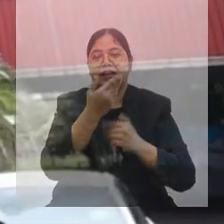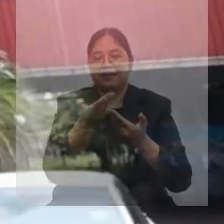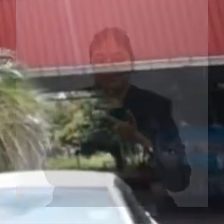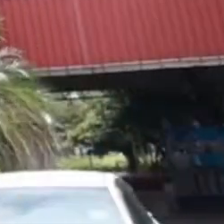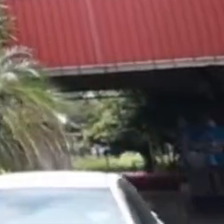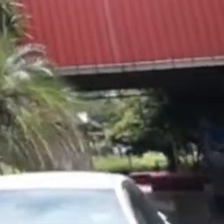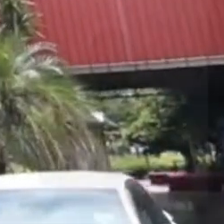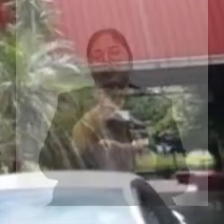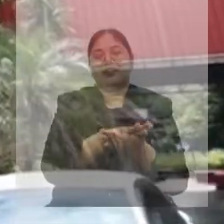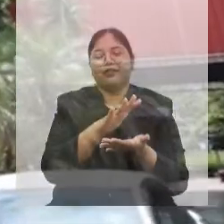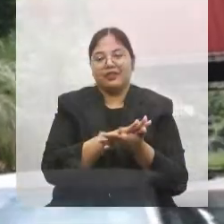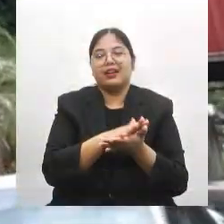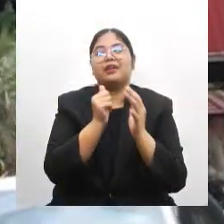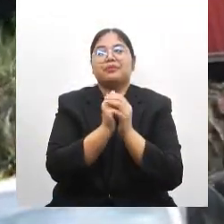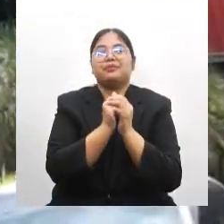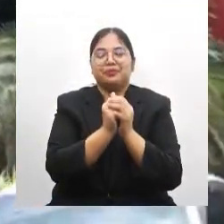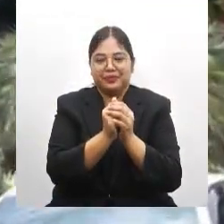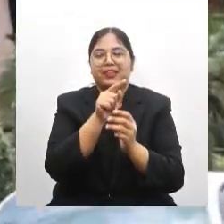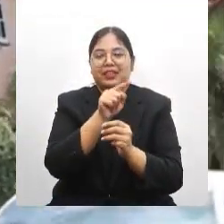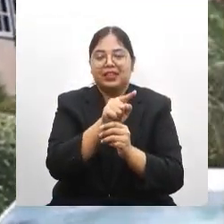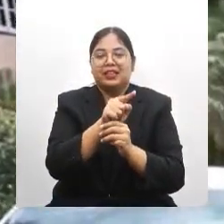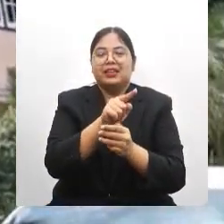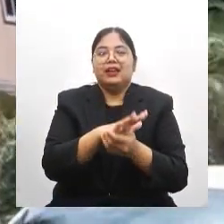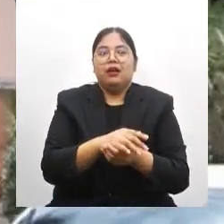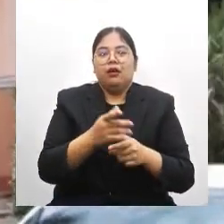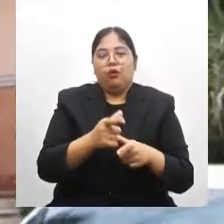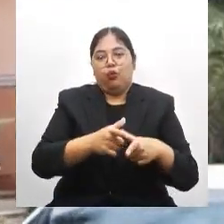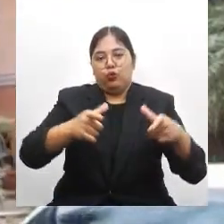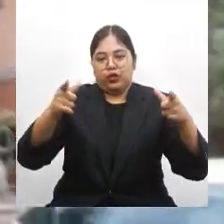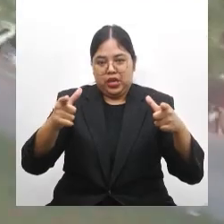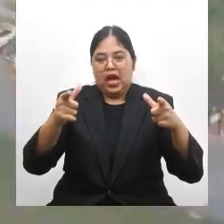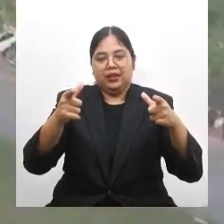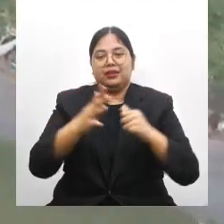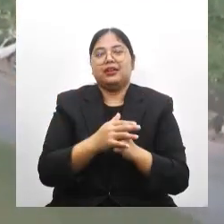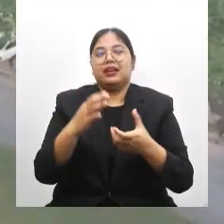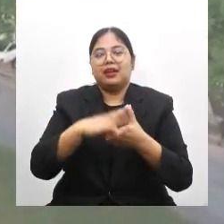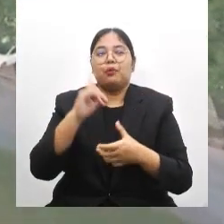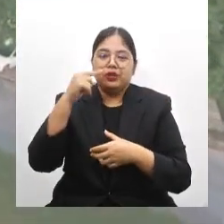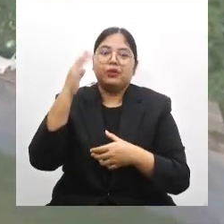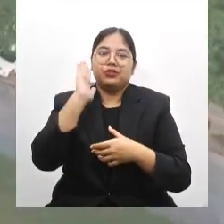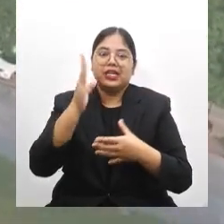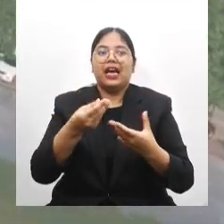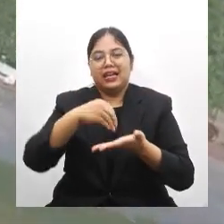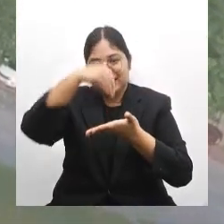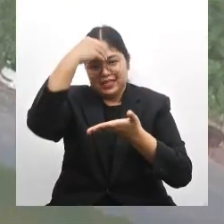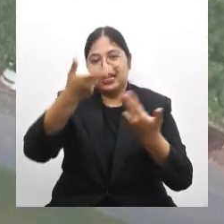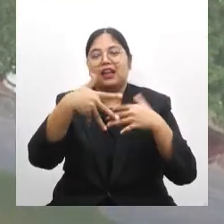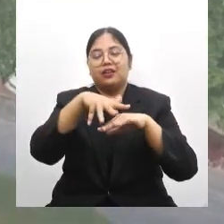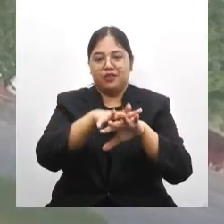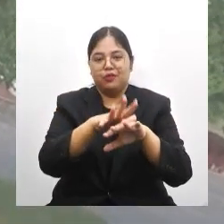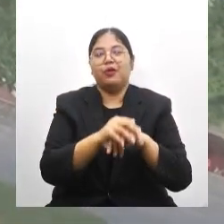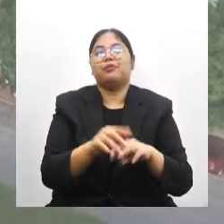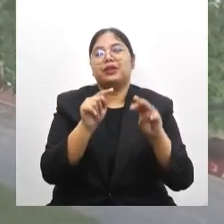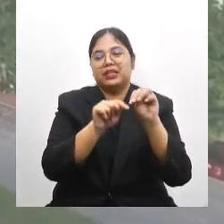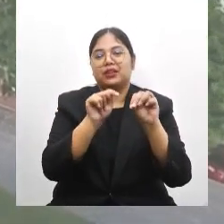โรงเรียนปาจินราษฎรอำรุงเป็นโรงเรียนมัธยมศึกษาขนาดใหญ่พิเศษแบบสหศึกษาสังกัดสำนักงานเขตพื้นที่การศึกษามัธยมศึกษ